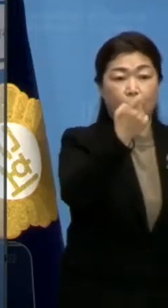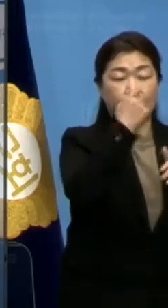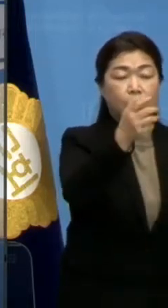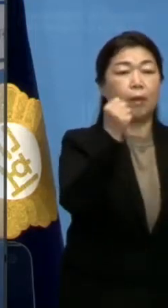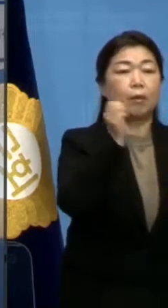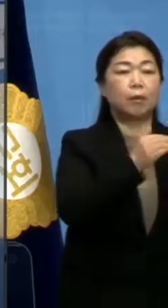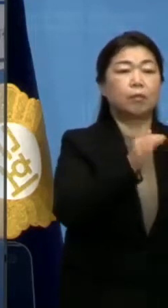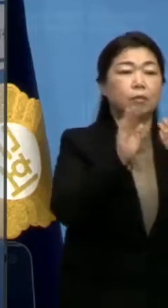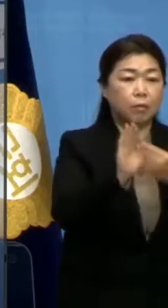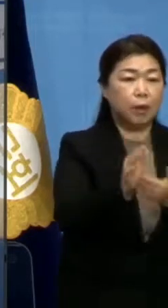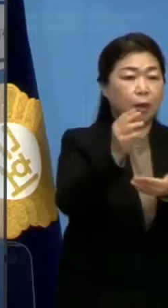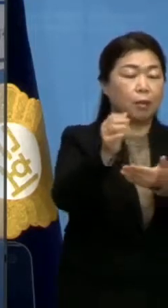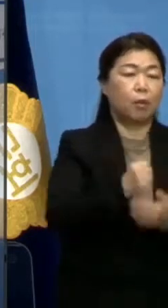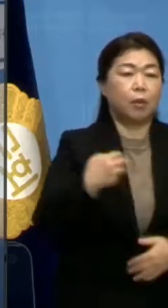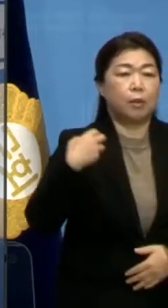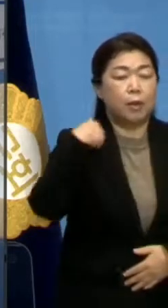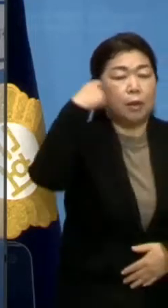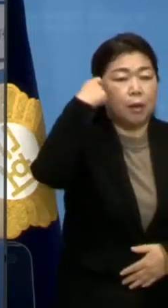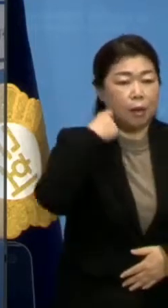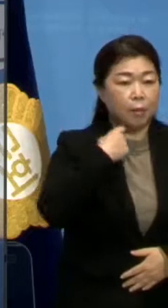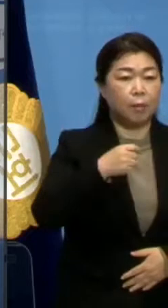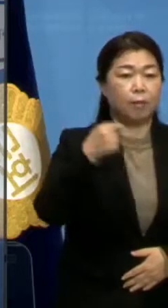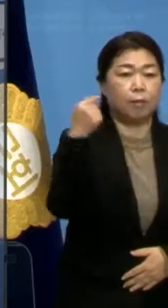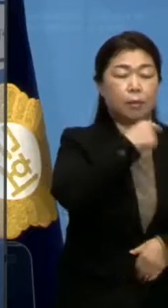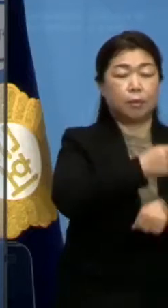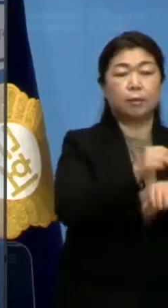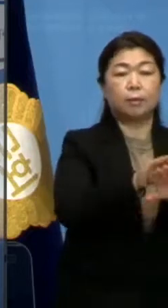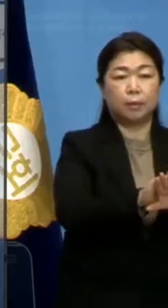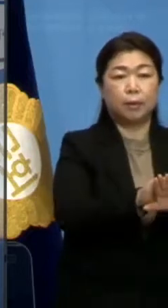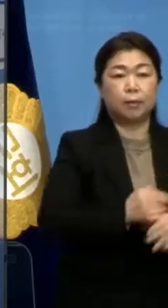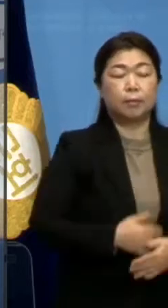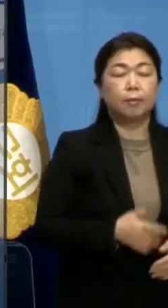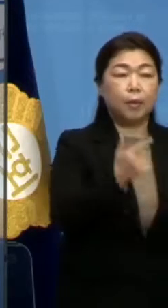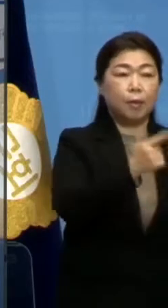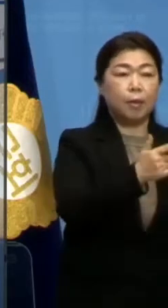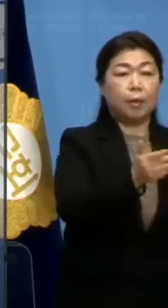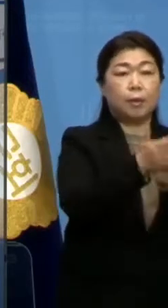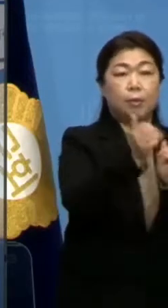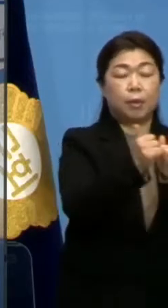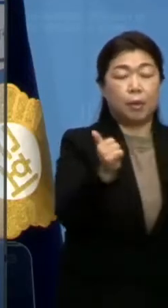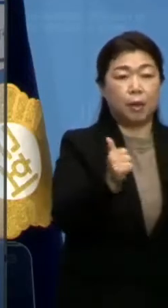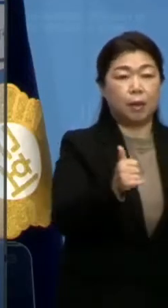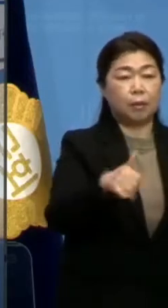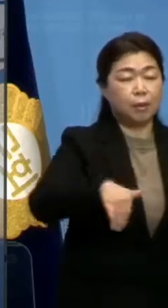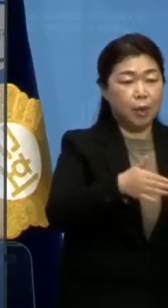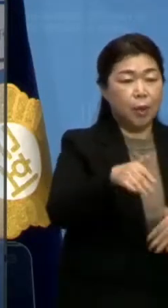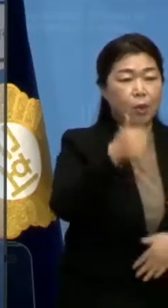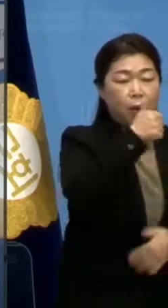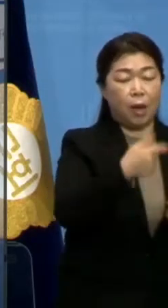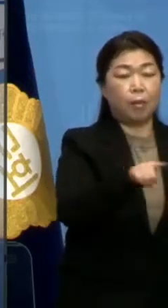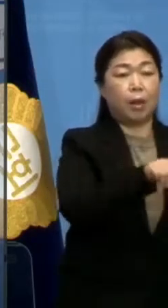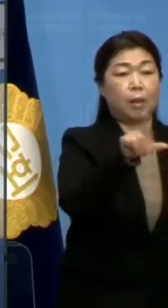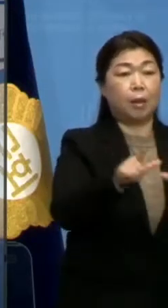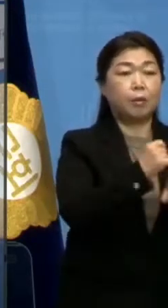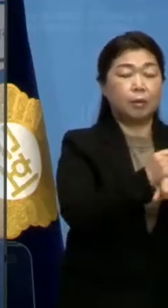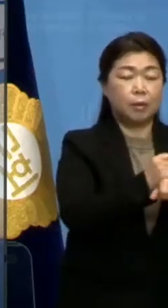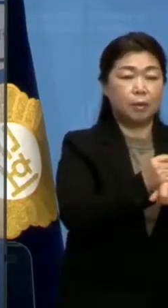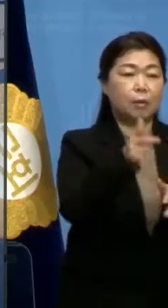동물 모아야 대한 책임감을 높일 것입니다 여섯번째 시민과 길고양이가 행복하게 공존할 수 있는 사업을